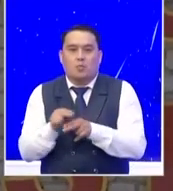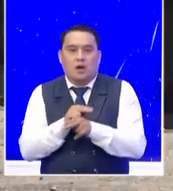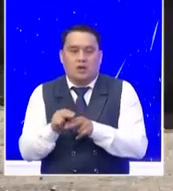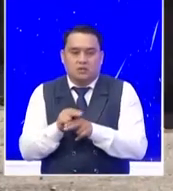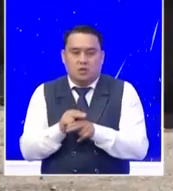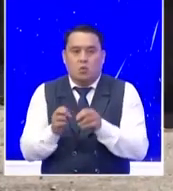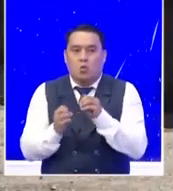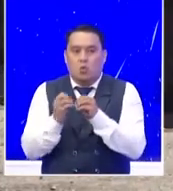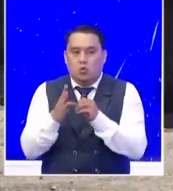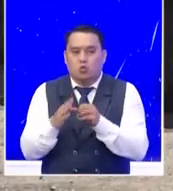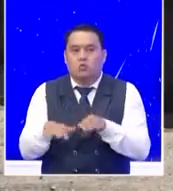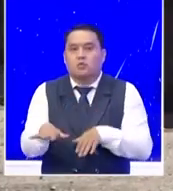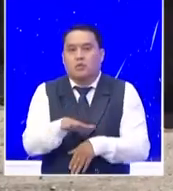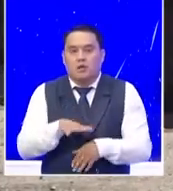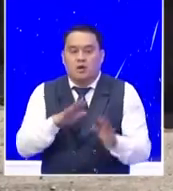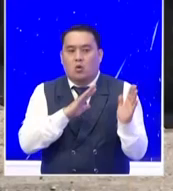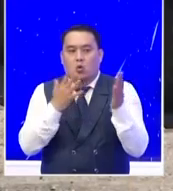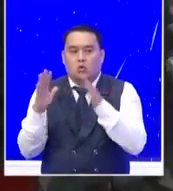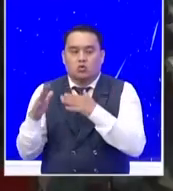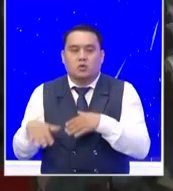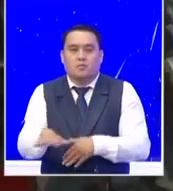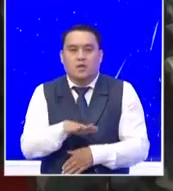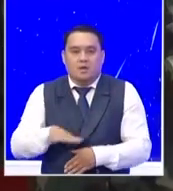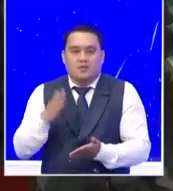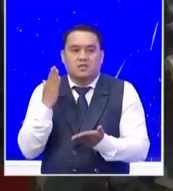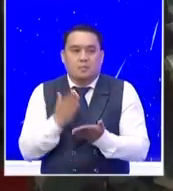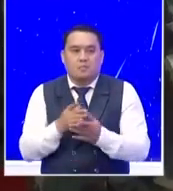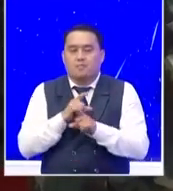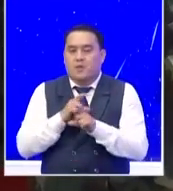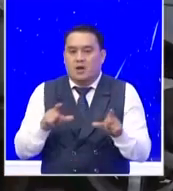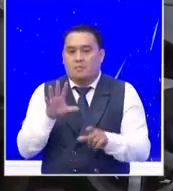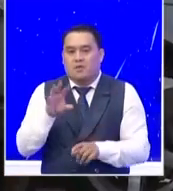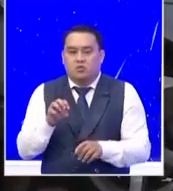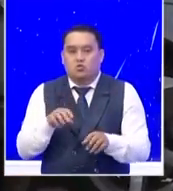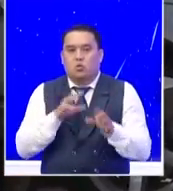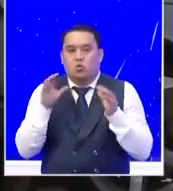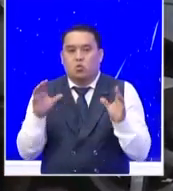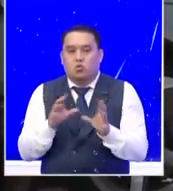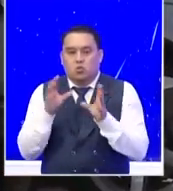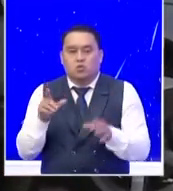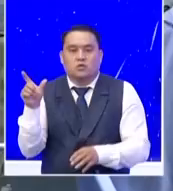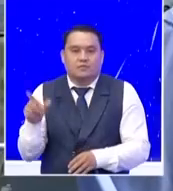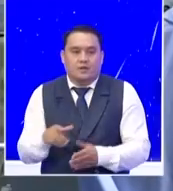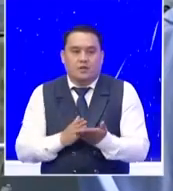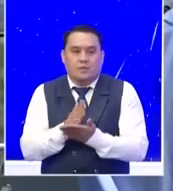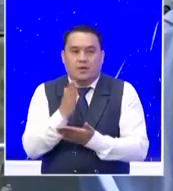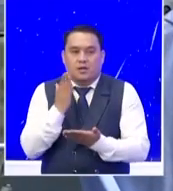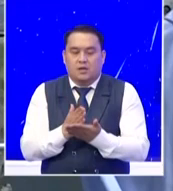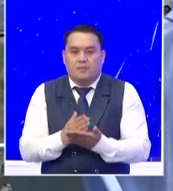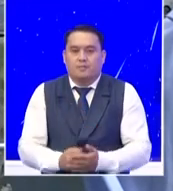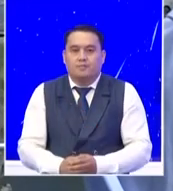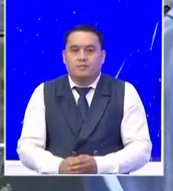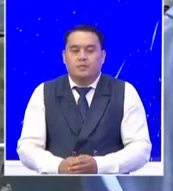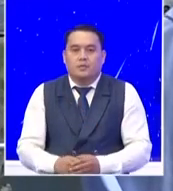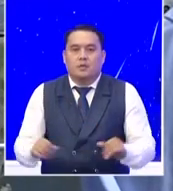қарасты 14 жергілікті орман шаруашылығы мекемесі бар. Онда 504 орман күтушісі қызмет етеді. Браконьерлермен